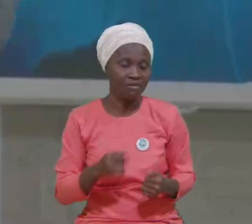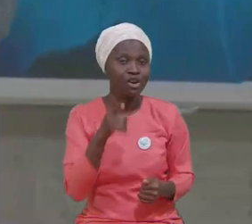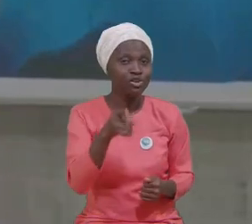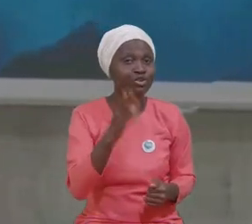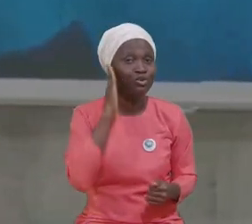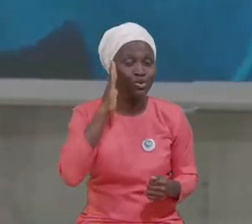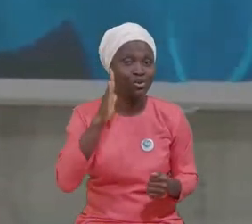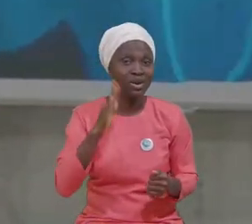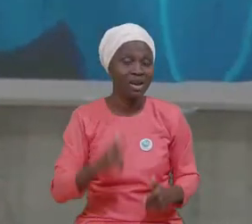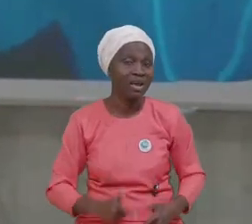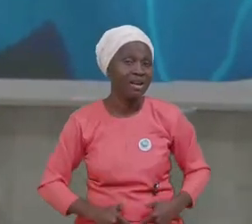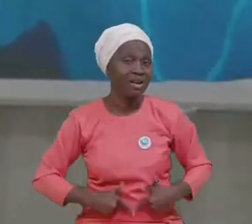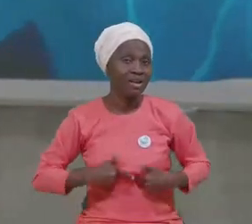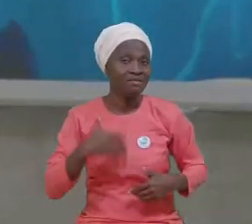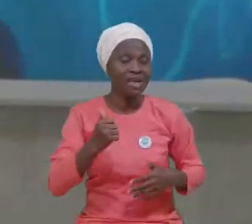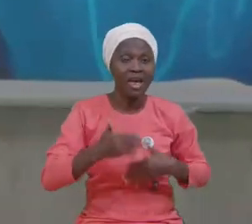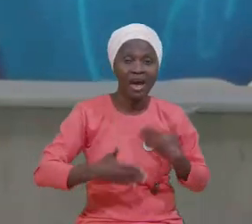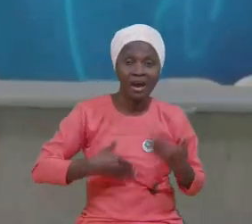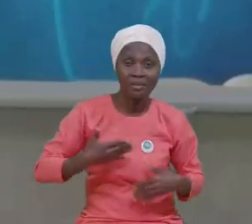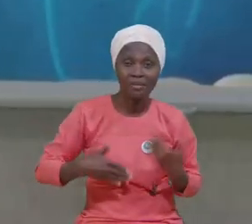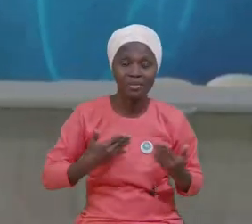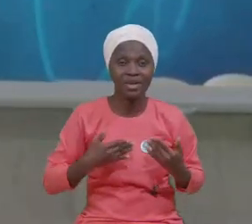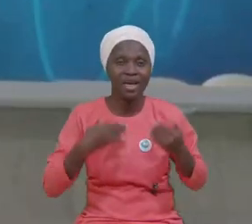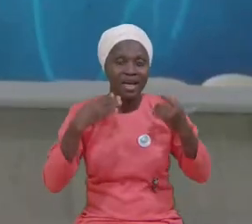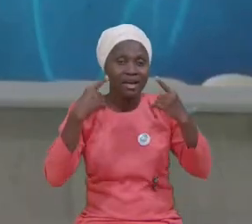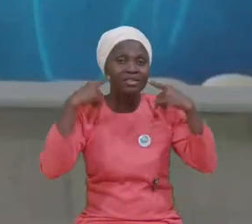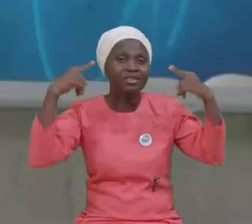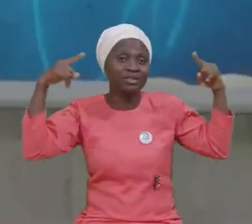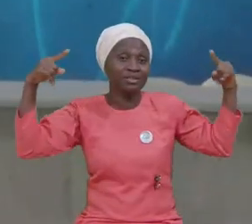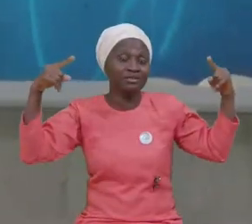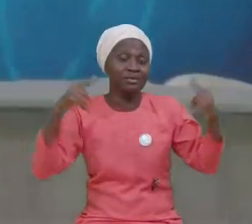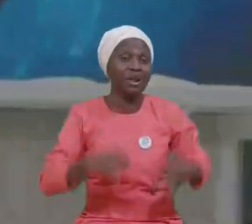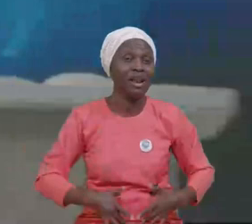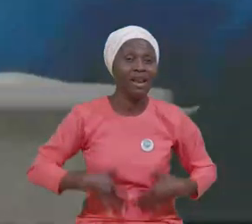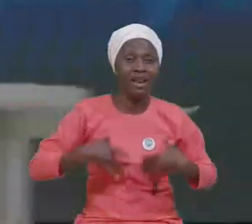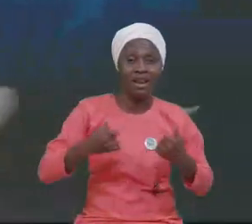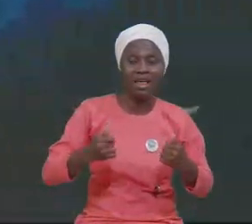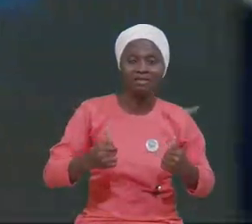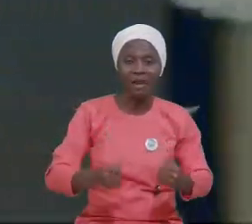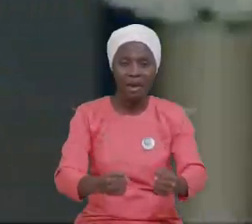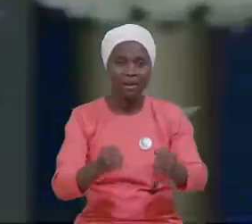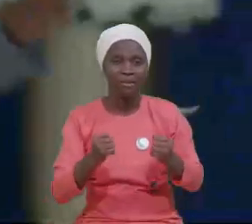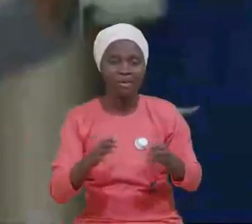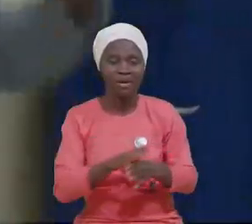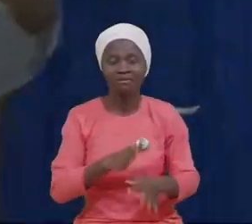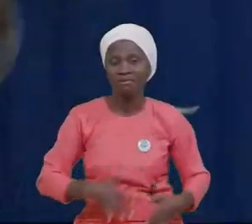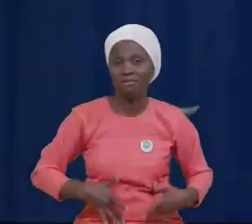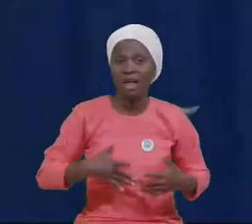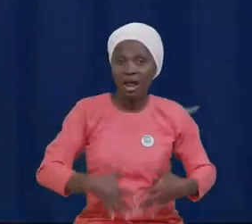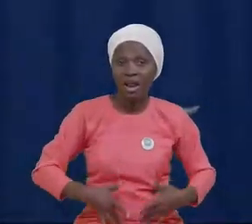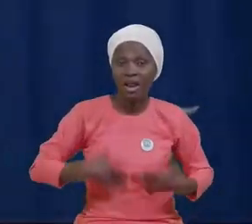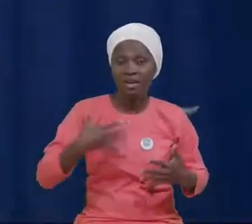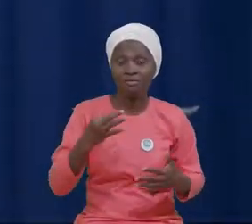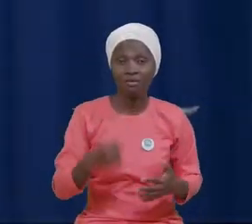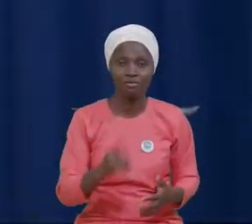Tu mèneras une vie heureuse, une vie de réussite, une vie joyeuse, une vie puissante, une vie